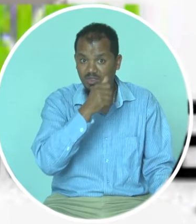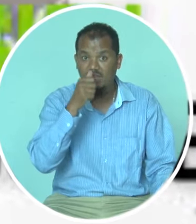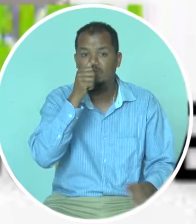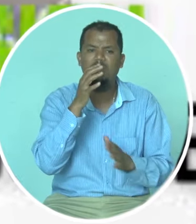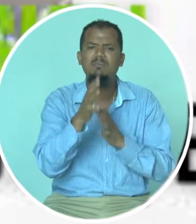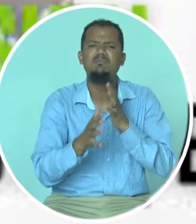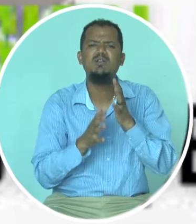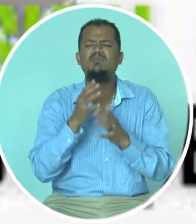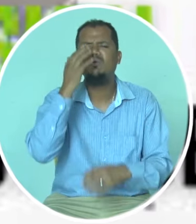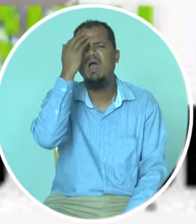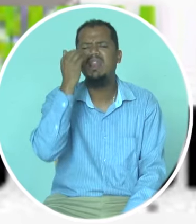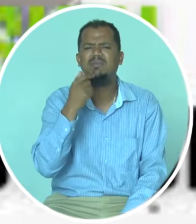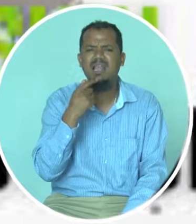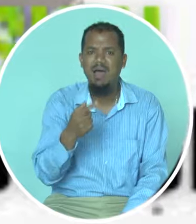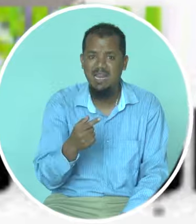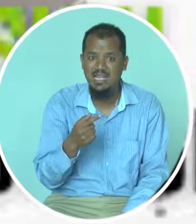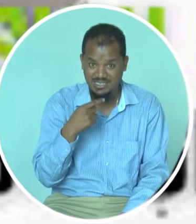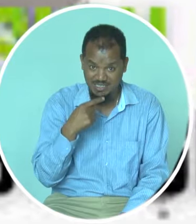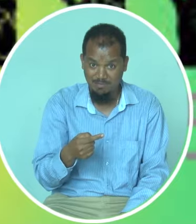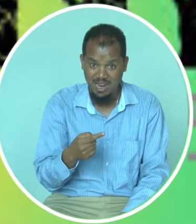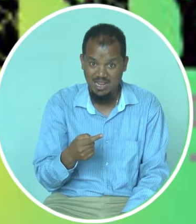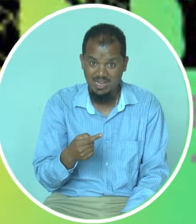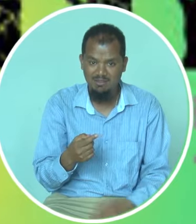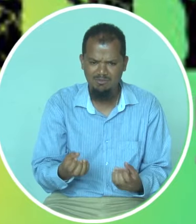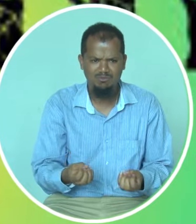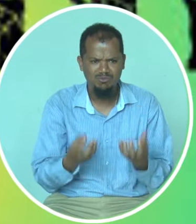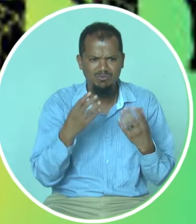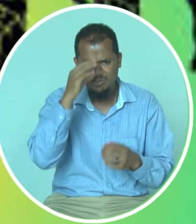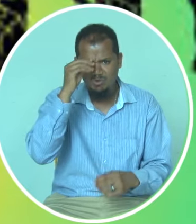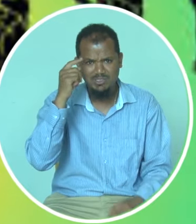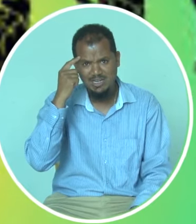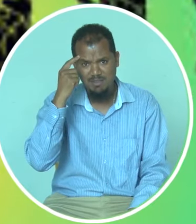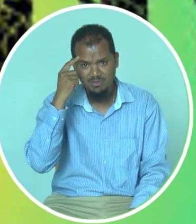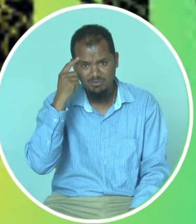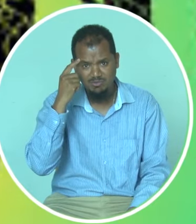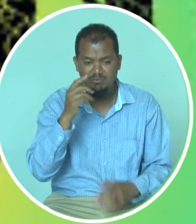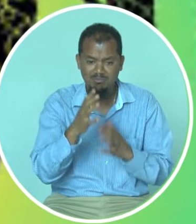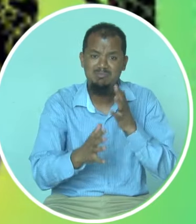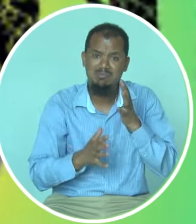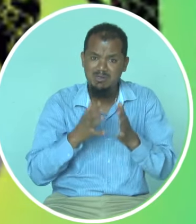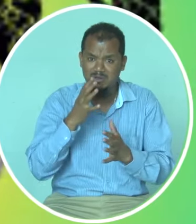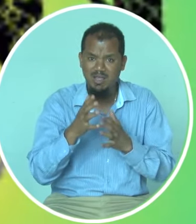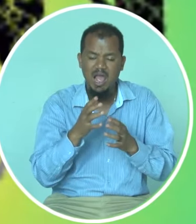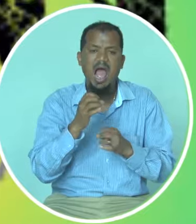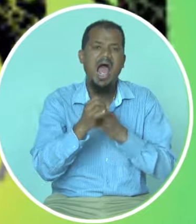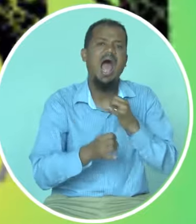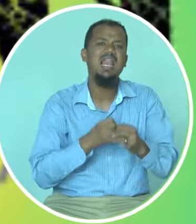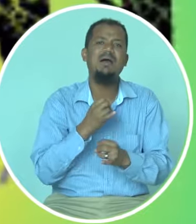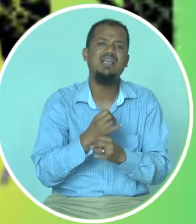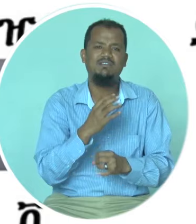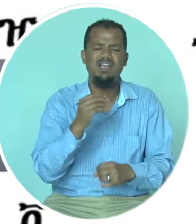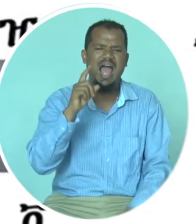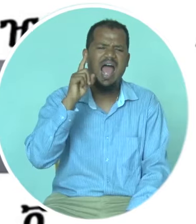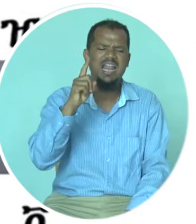የኢትዮጵያ ምልክት ቋንቋ ለምን ተባለ ሲባል ብዙ ሰዎች እንደሚያስቡት ምልክት ቋንቋ ዓለም አቀፍ እና